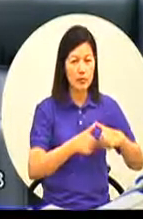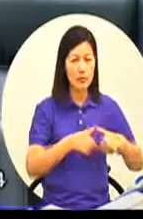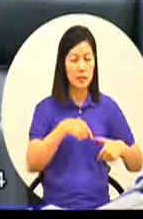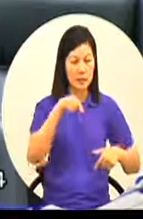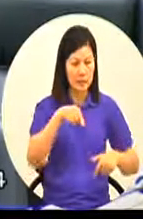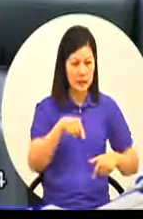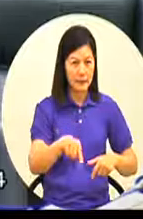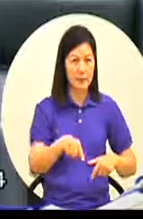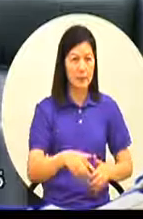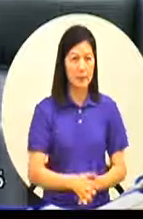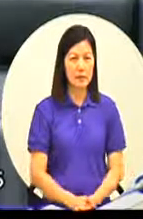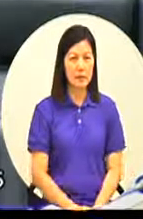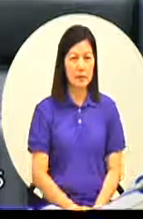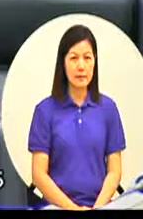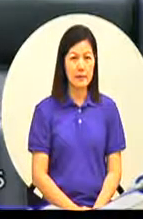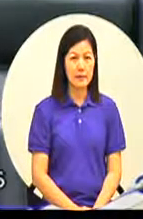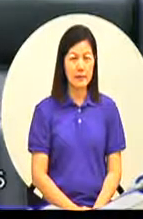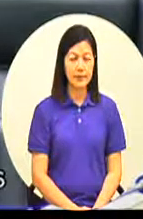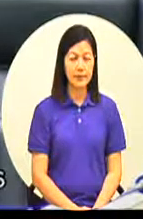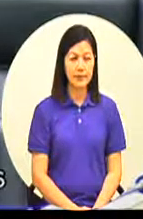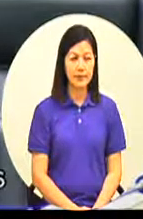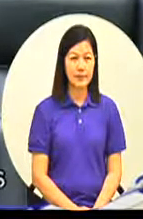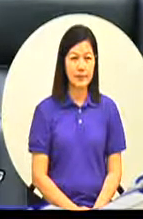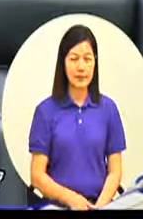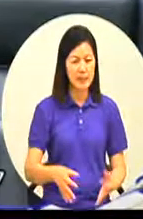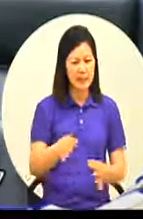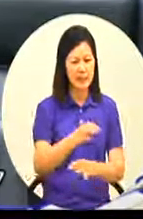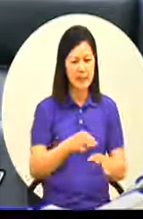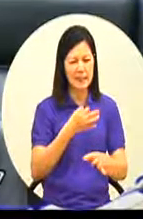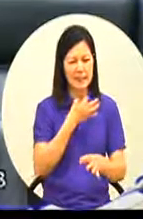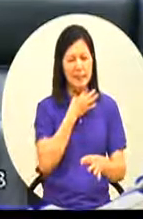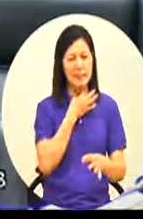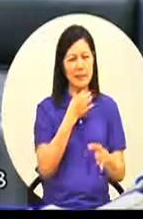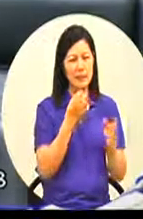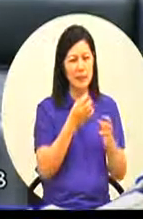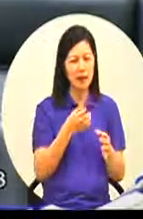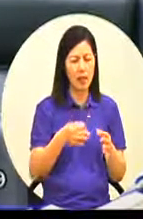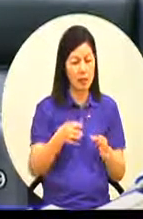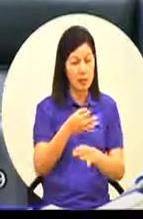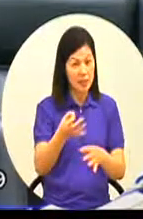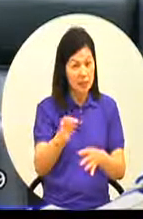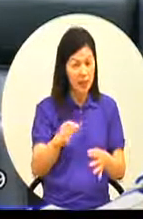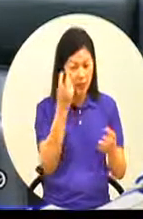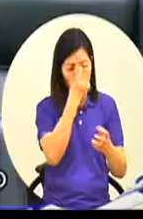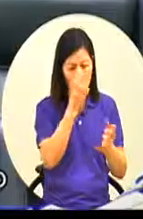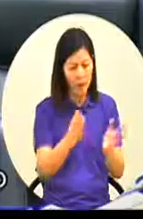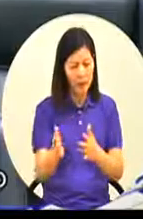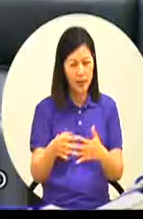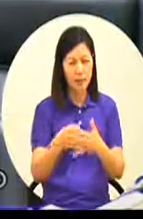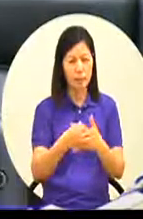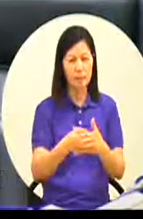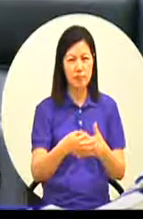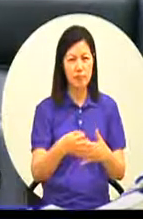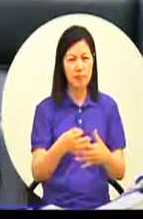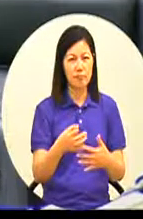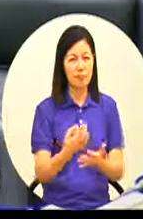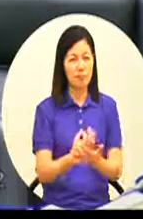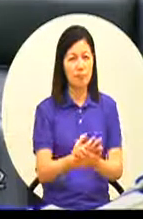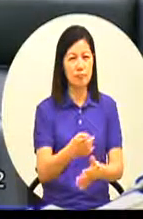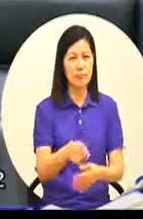吼，就是缺乏这经费的管理跟维护嘛，吼。啊，你也知影，足侪所在已